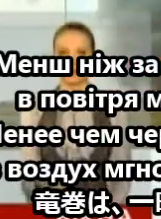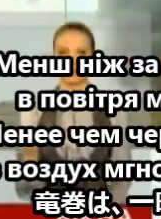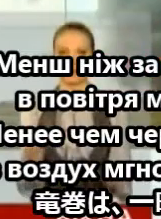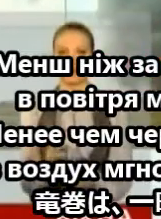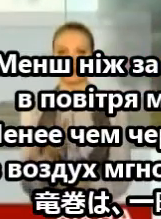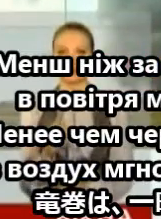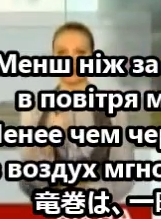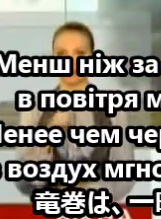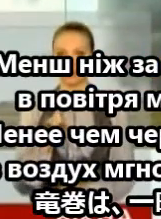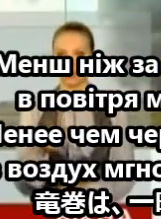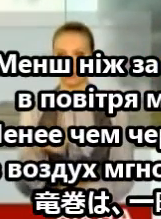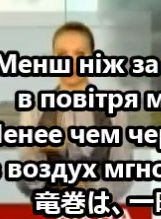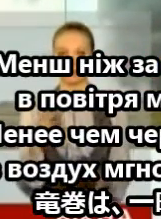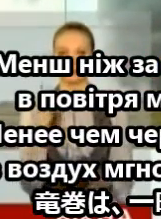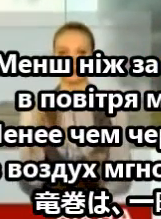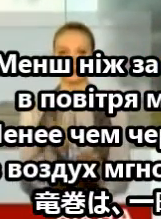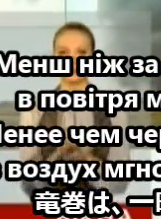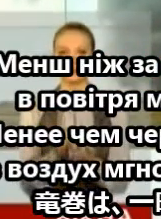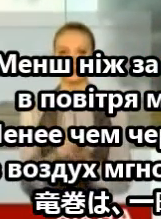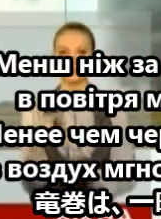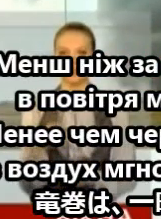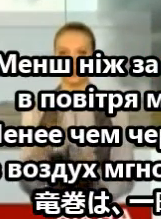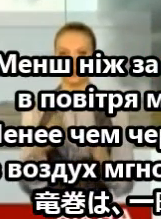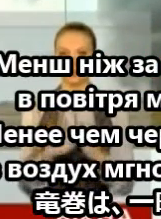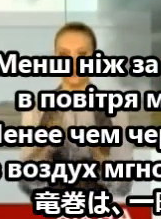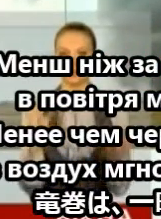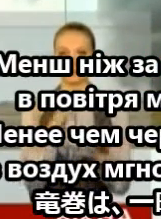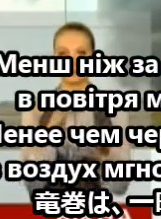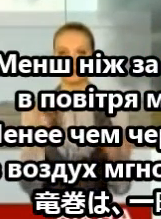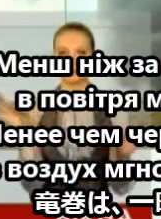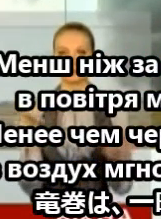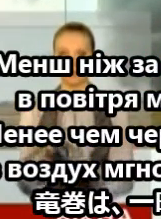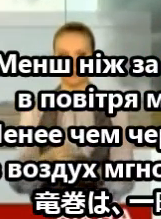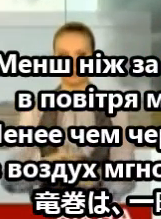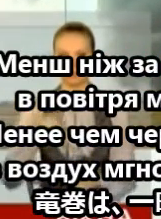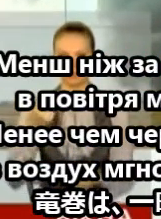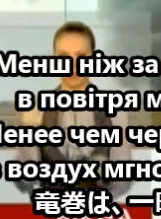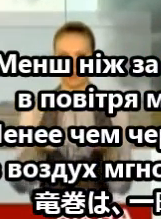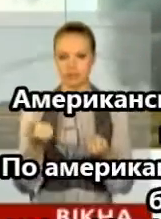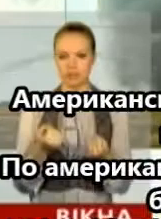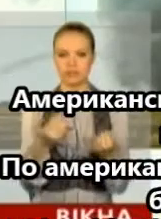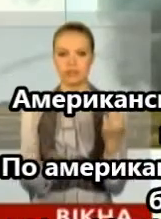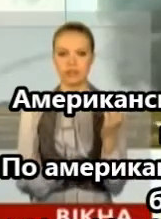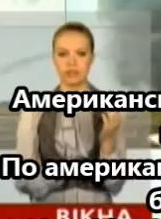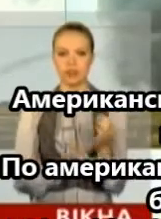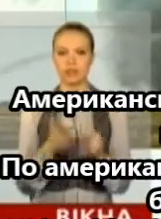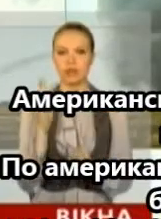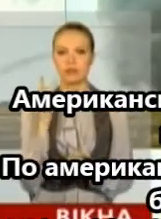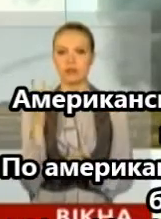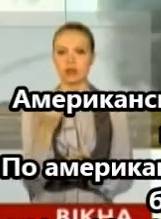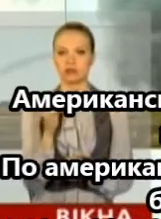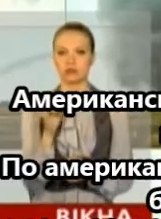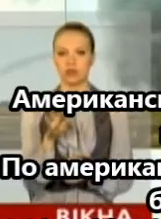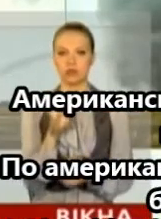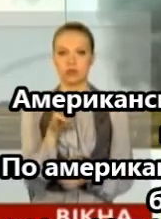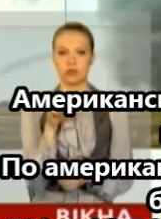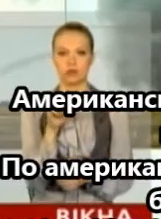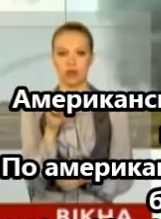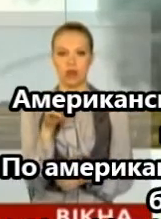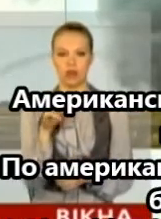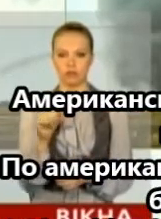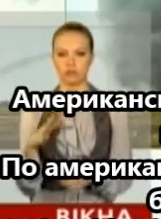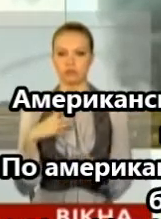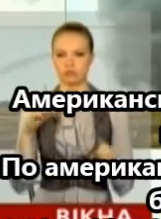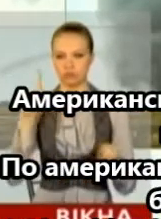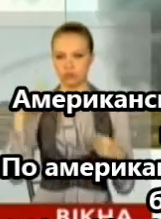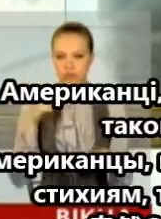Менш ніж за годину він знищив тисячі будинків, у повітря миттєво здіймав автівки й дерева. Американським штатом Оклагамою пронісся